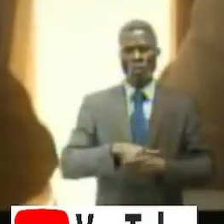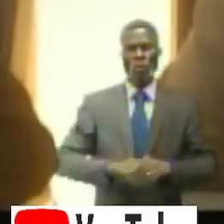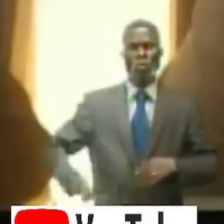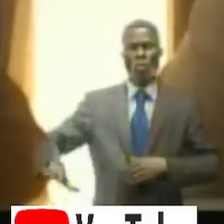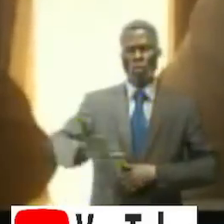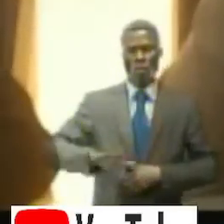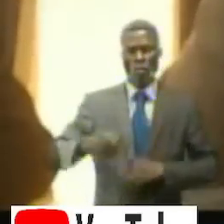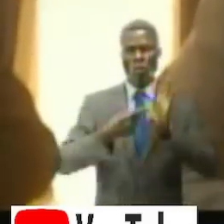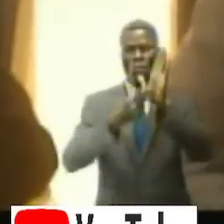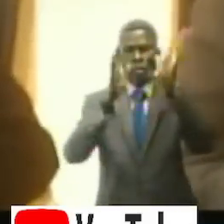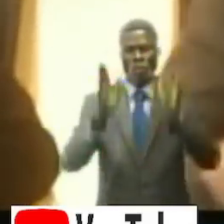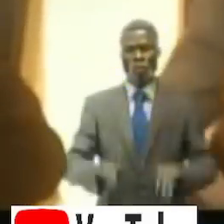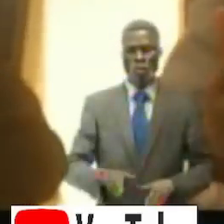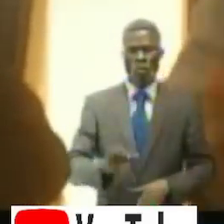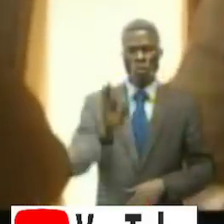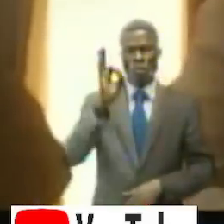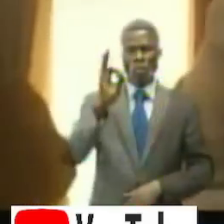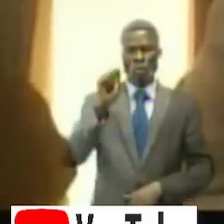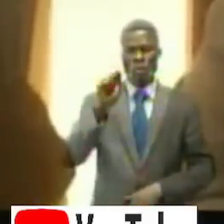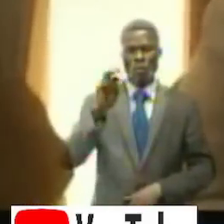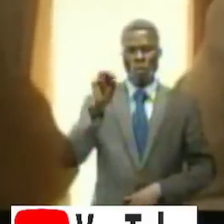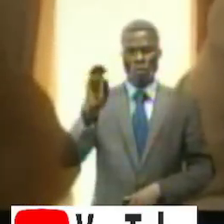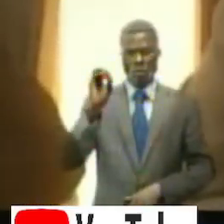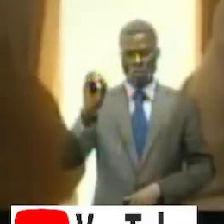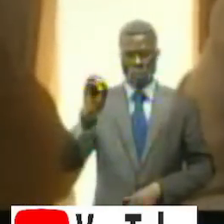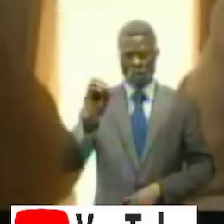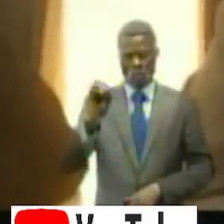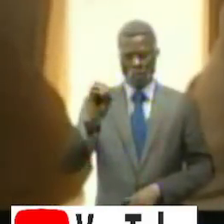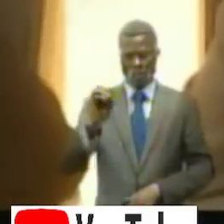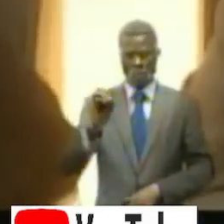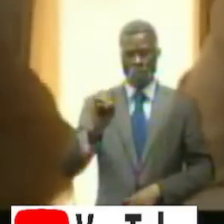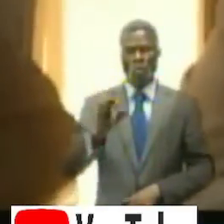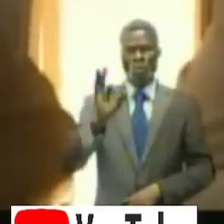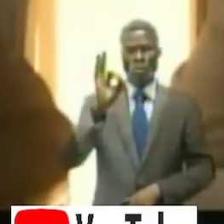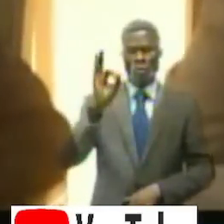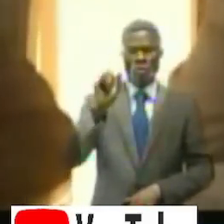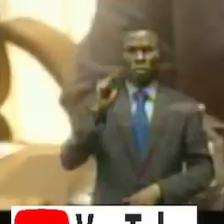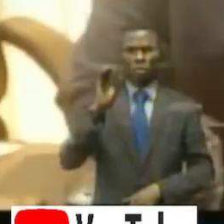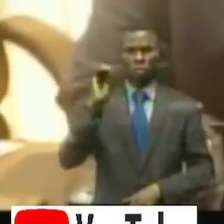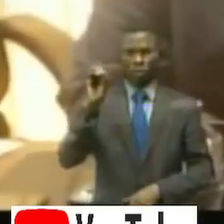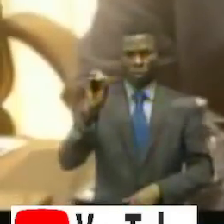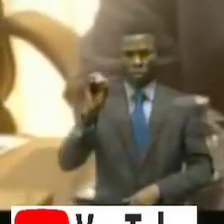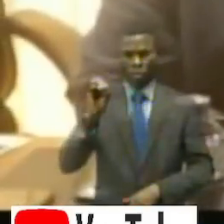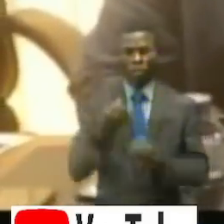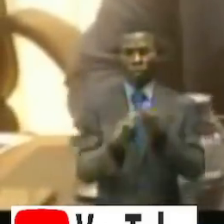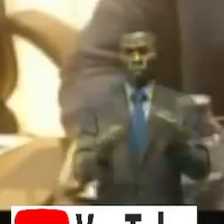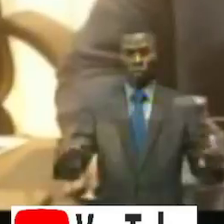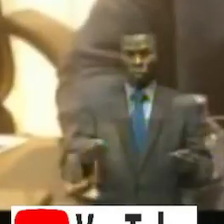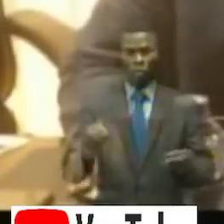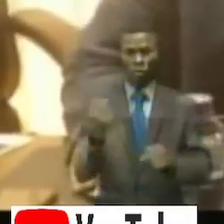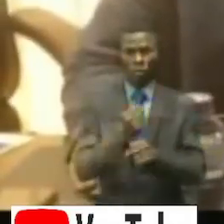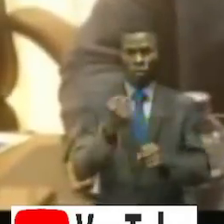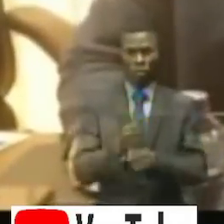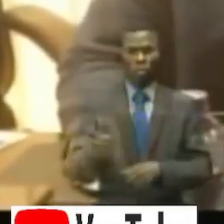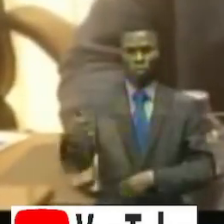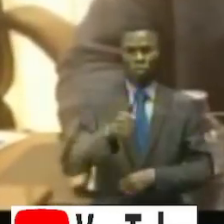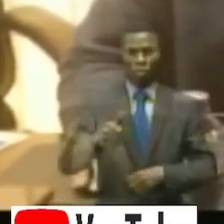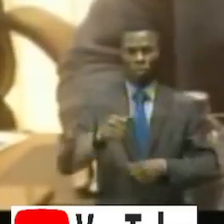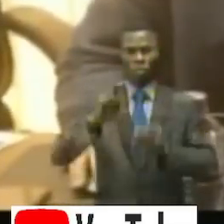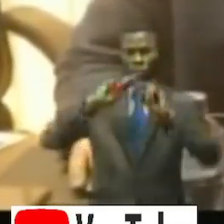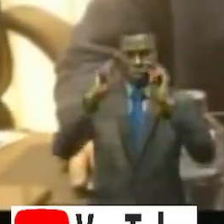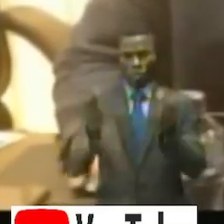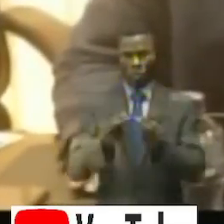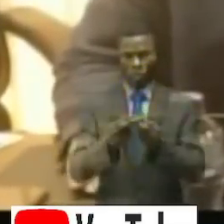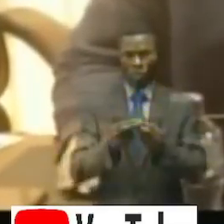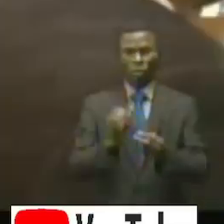Le représentant des FAO, Aristide Ongoné Obamé, note que le résultat de l'exercice du 21e cycle